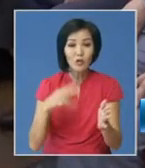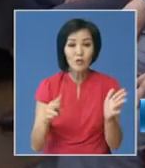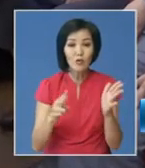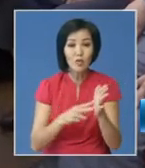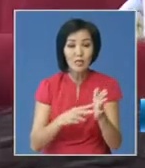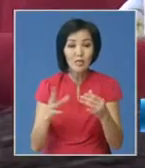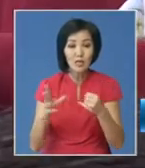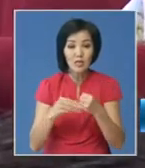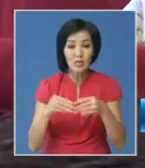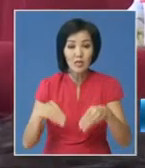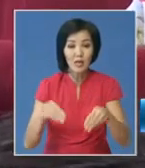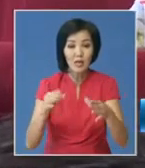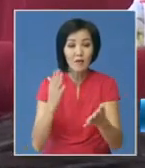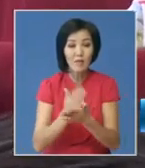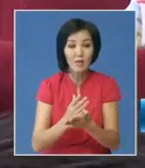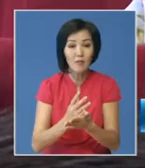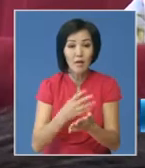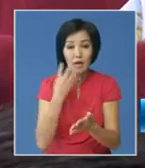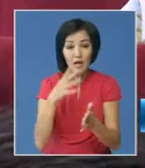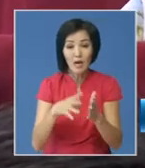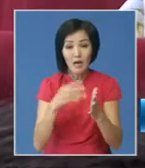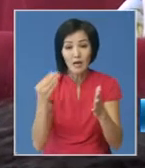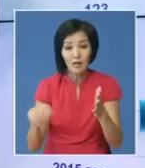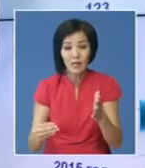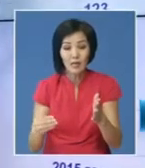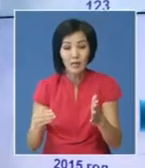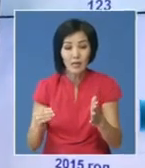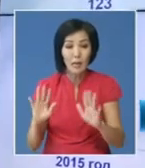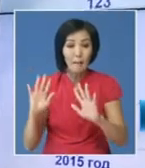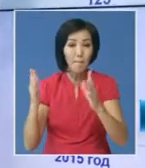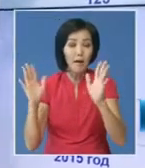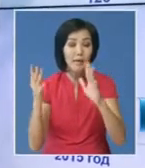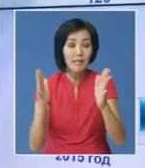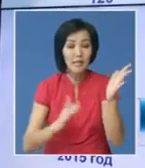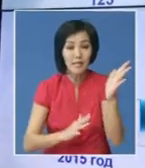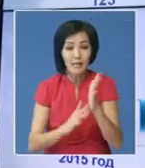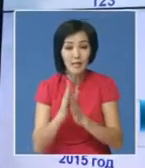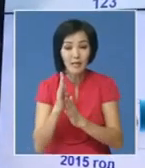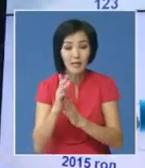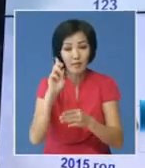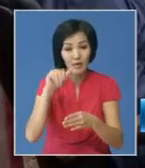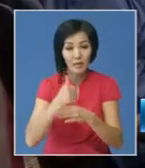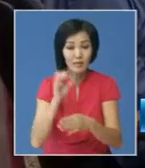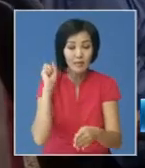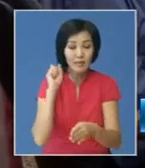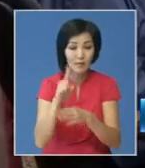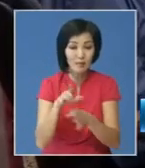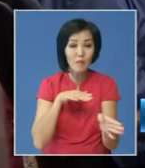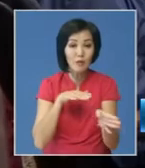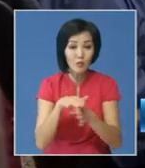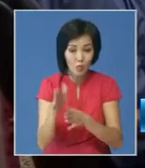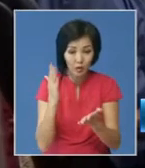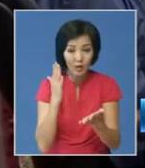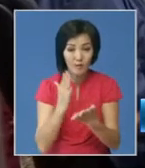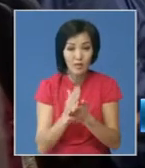алқаптары бар. Қызылша сеуіп, интенсивті бақтар егіп, елбасының тапсырмаларын екетпей орындап жатқан жайлары бар. Ел